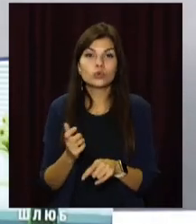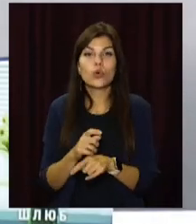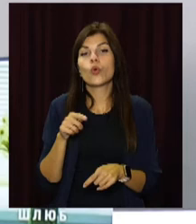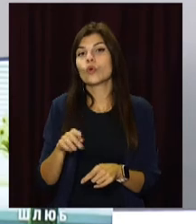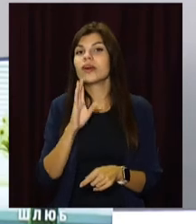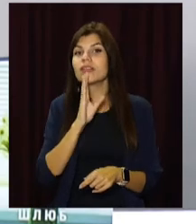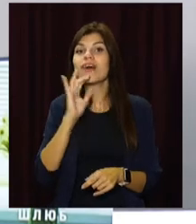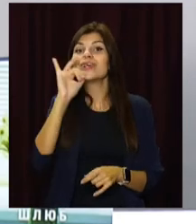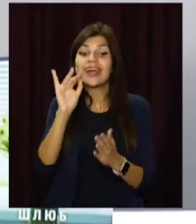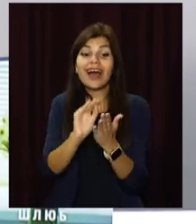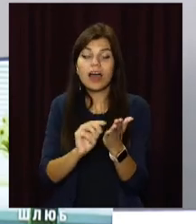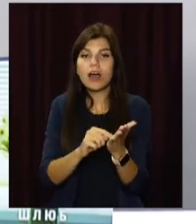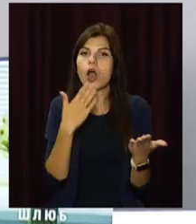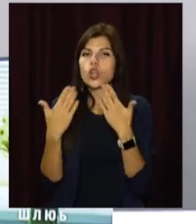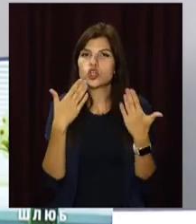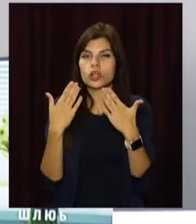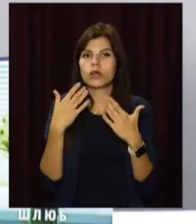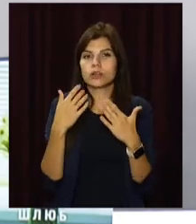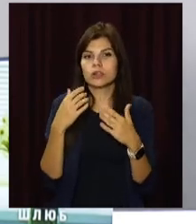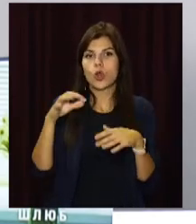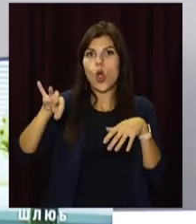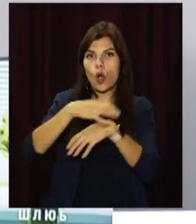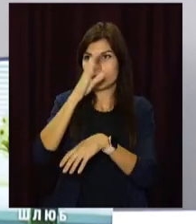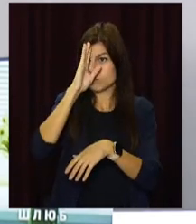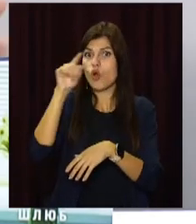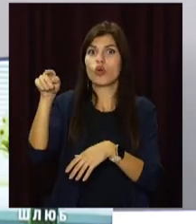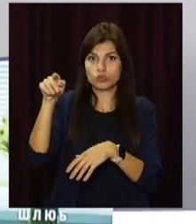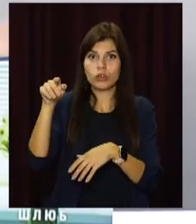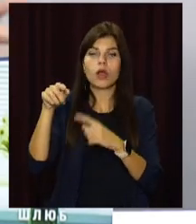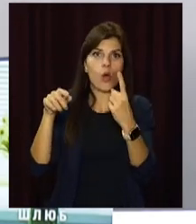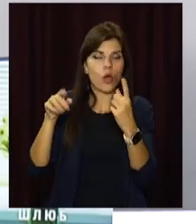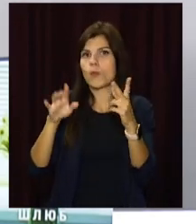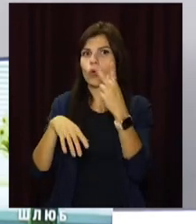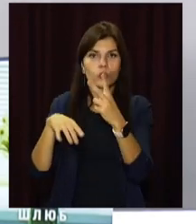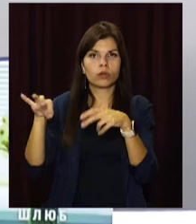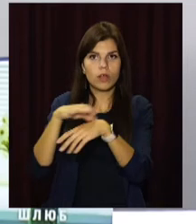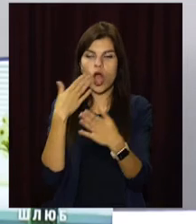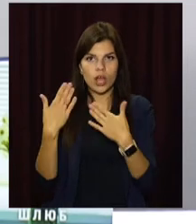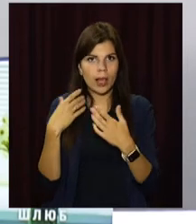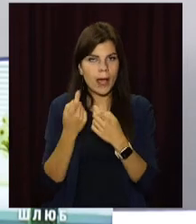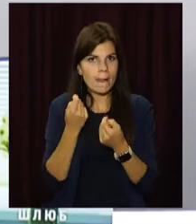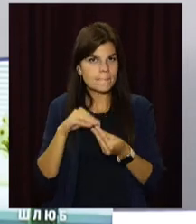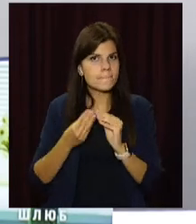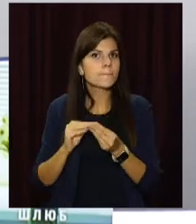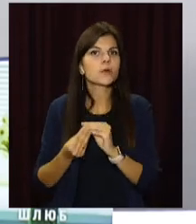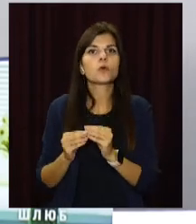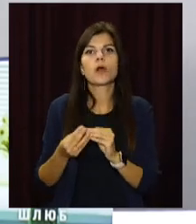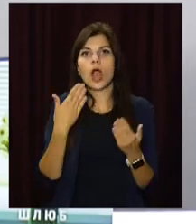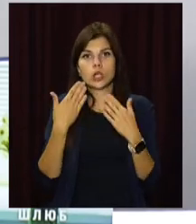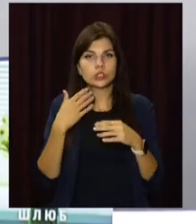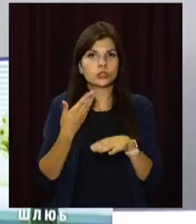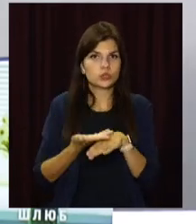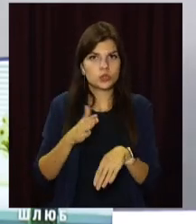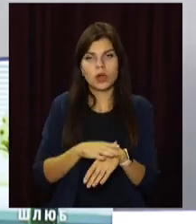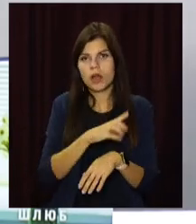неї складні стосунки з одруженим чоловіком, з одним, а потім з другим. І саме ці складні стосунки